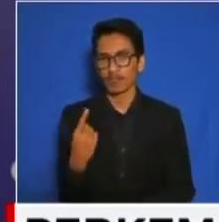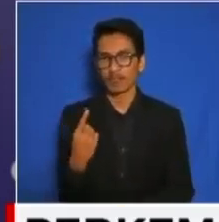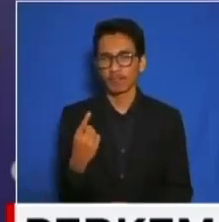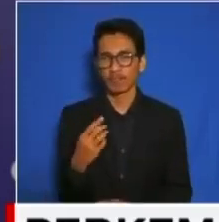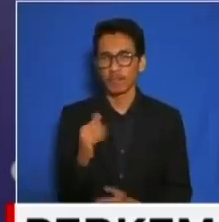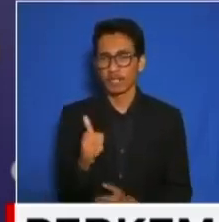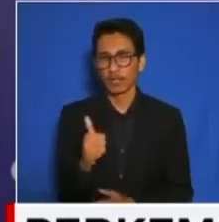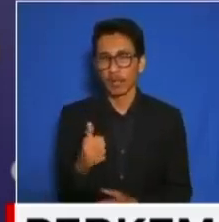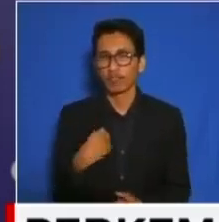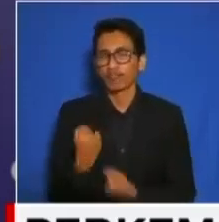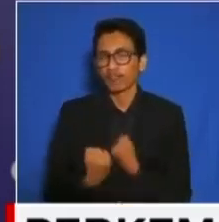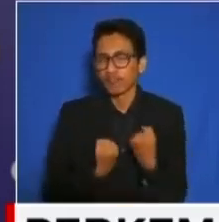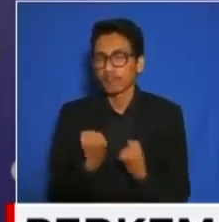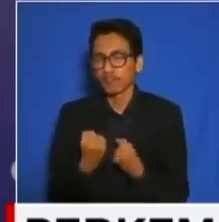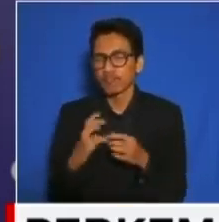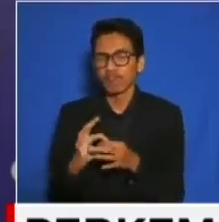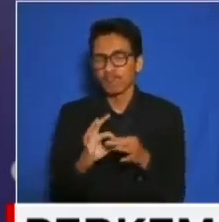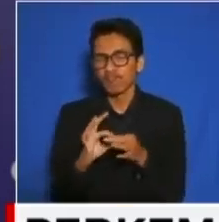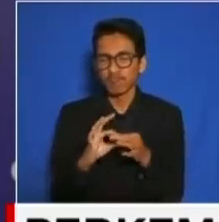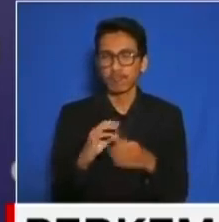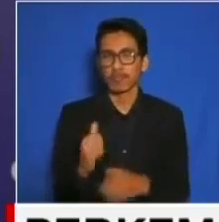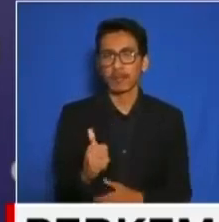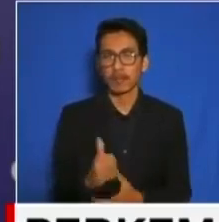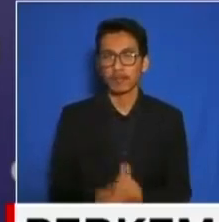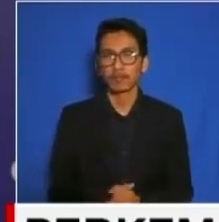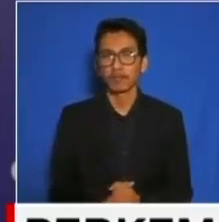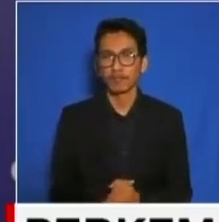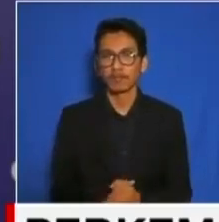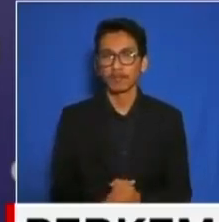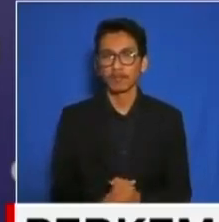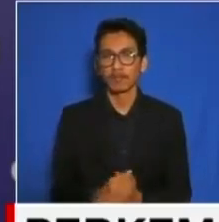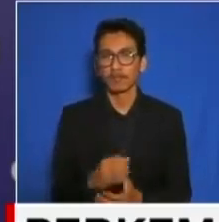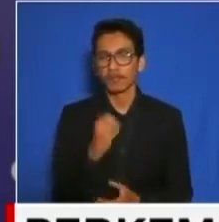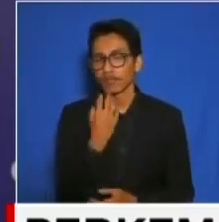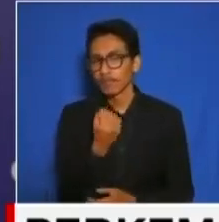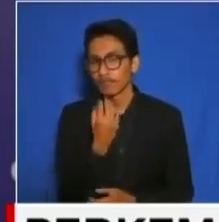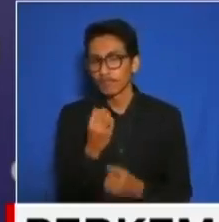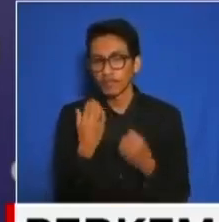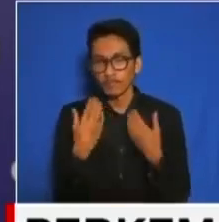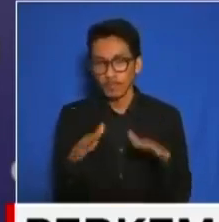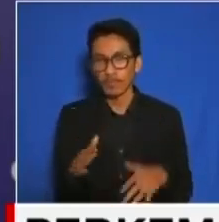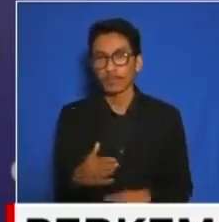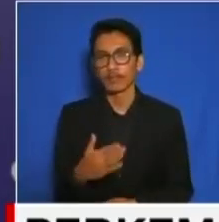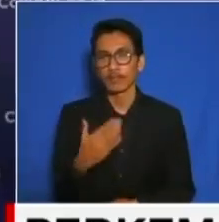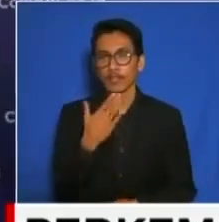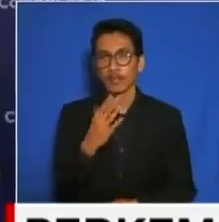Kita pasti bisa. Sekian, terima kasih, selamat sore.